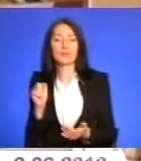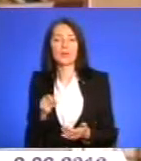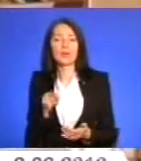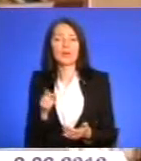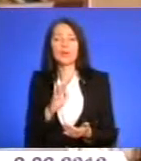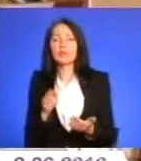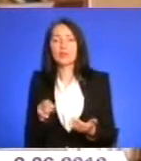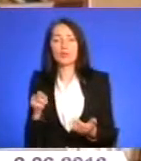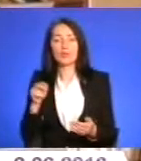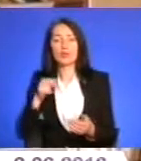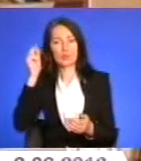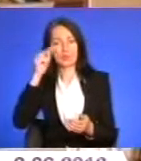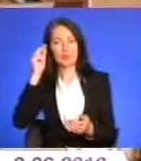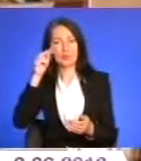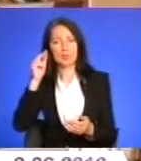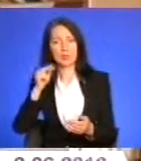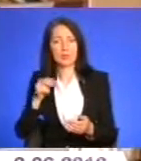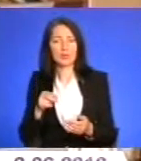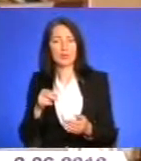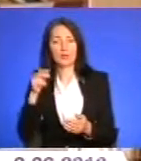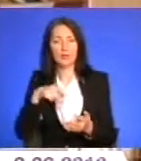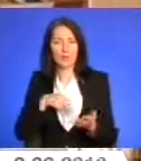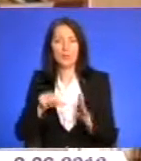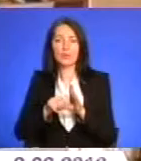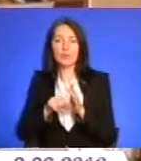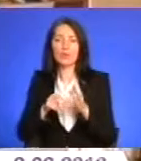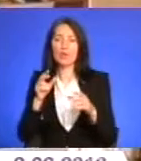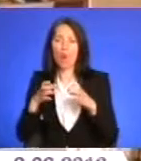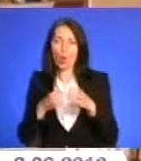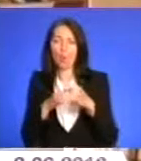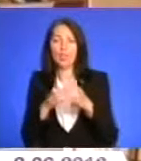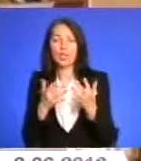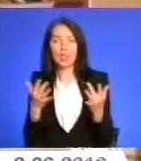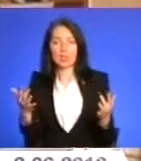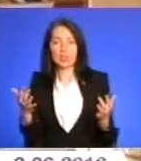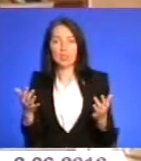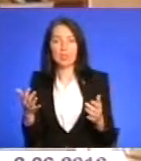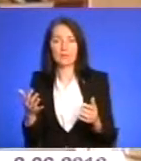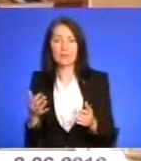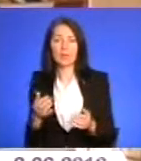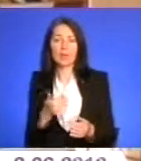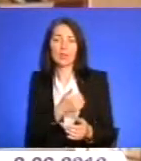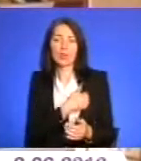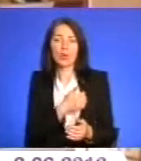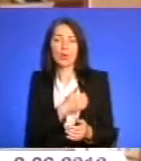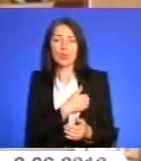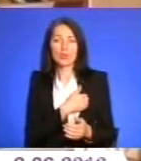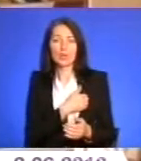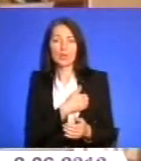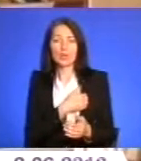на заняття в грудках, там інших якихось таких заохочувальних